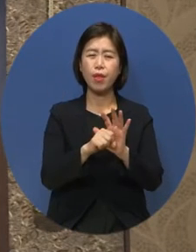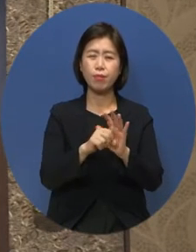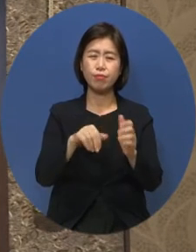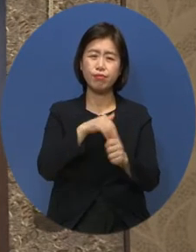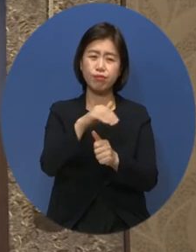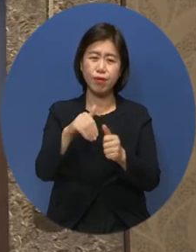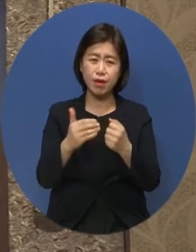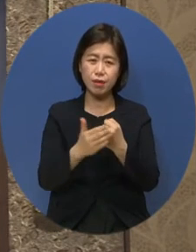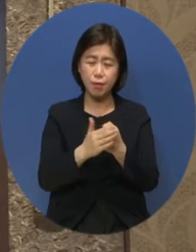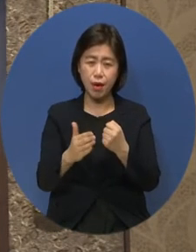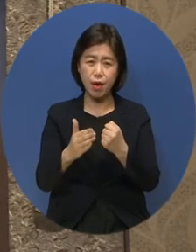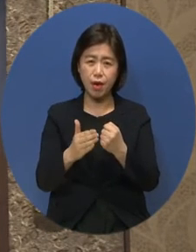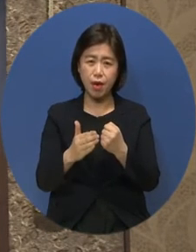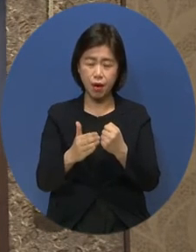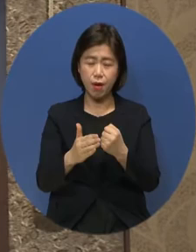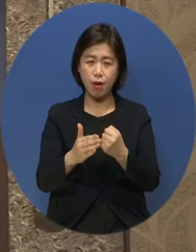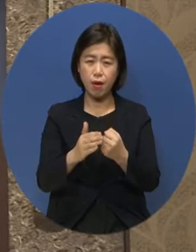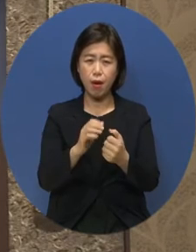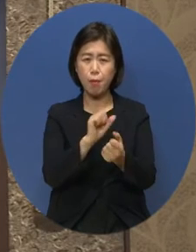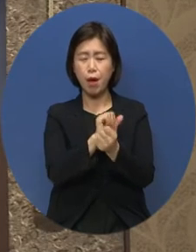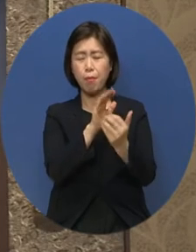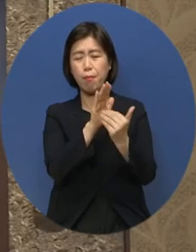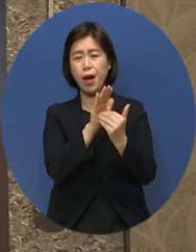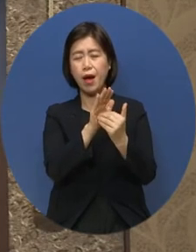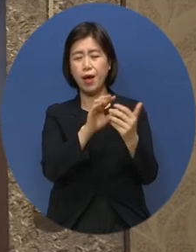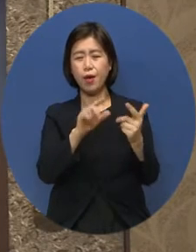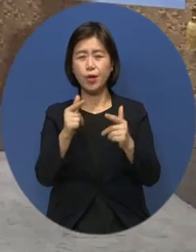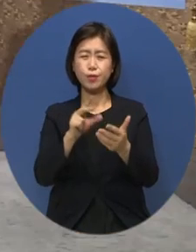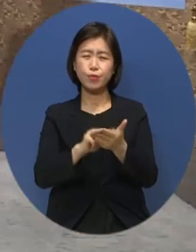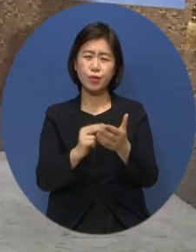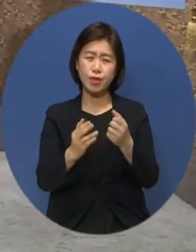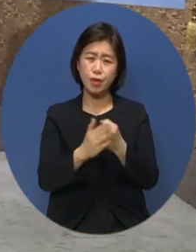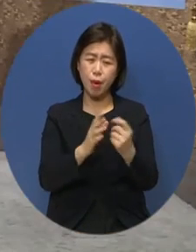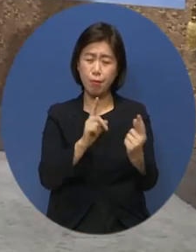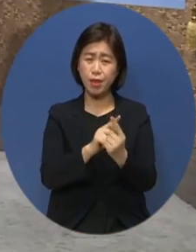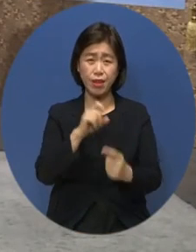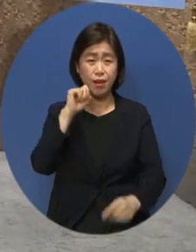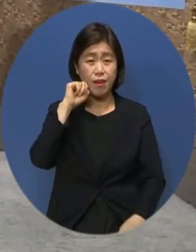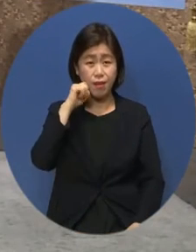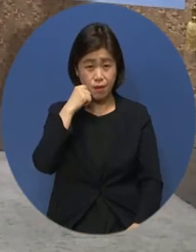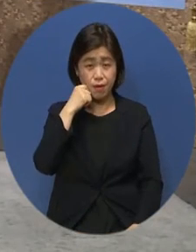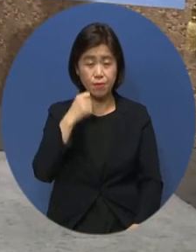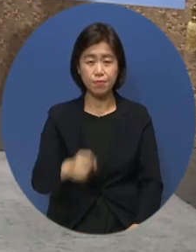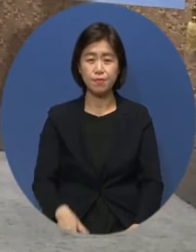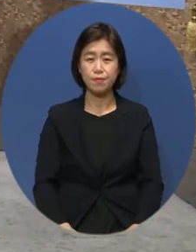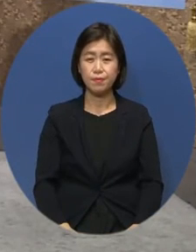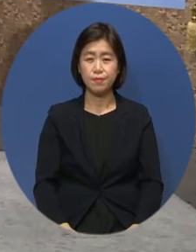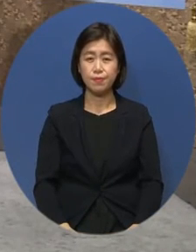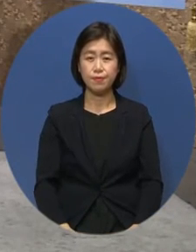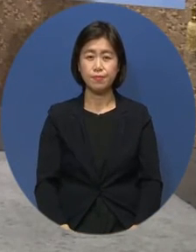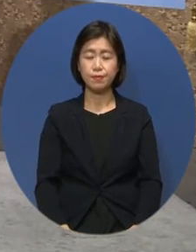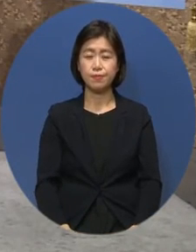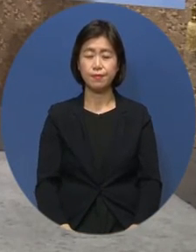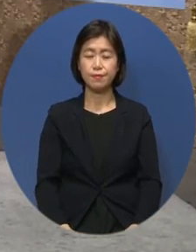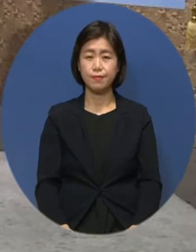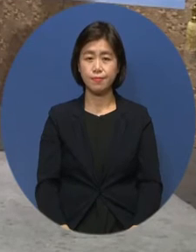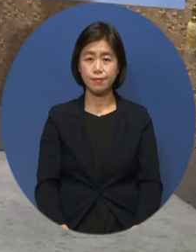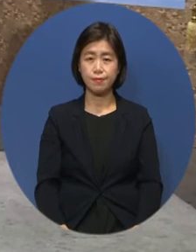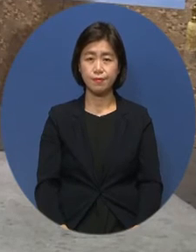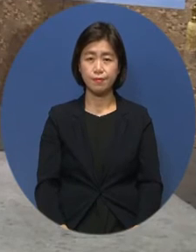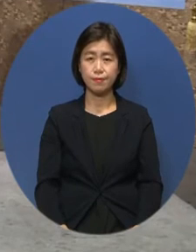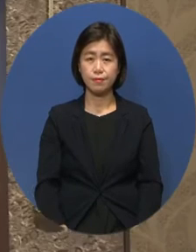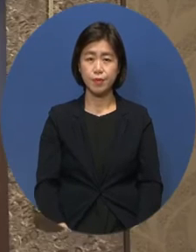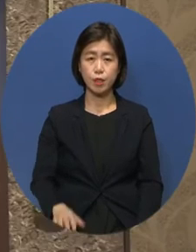예방수칙 으로 이나 가지고 많은 제약을 좀 받고 있으니 만나기도 굉장히 조심스러워 졌다 되는가요 그래서 우리 복수가 4